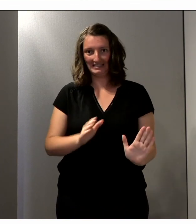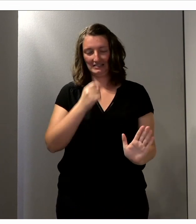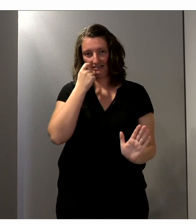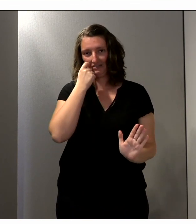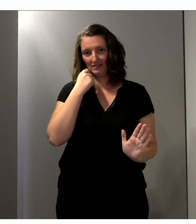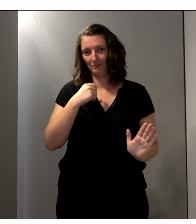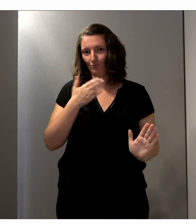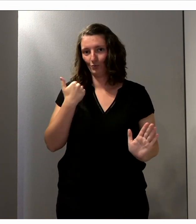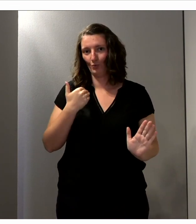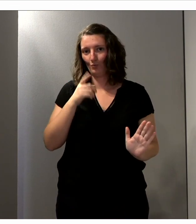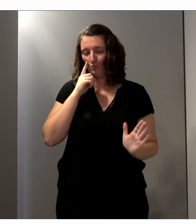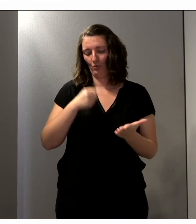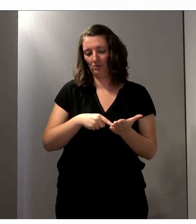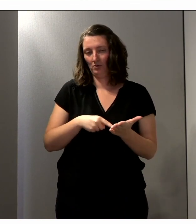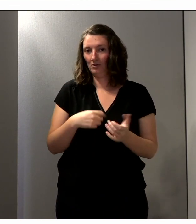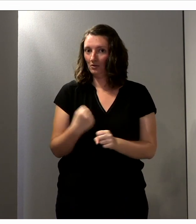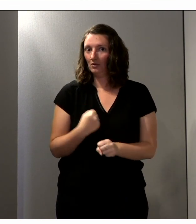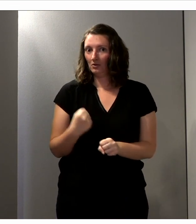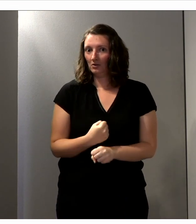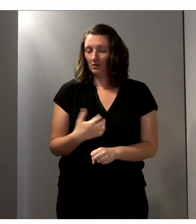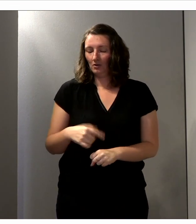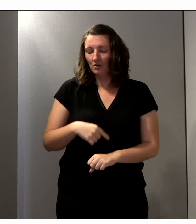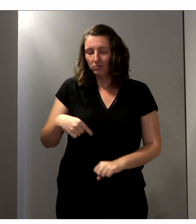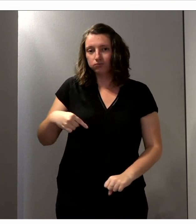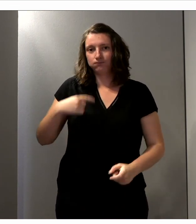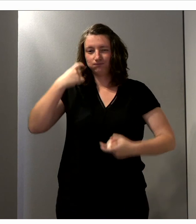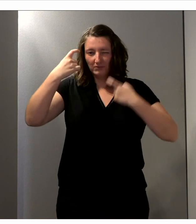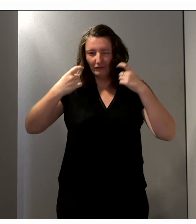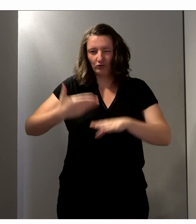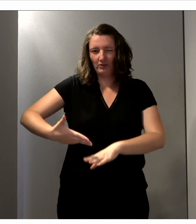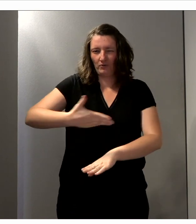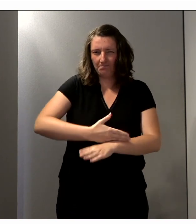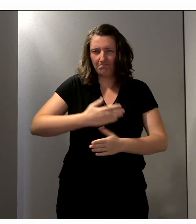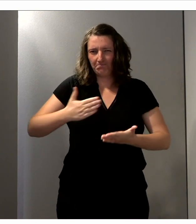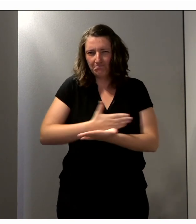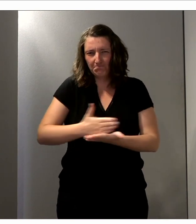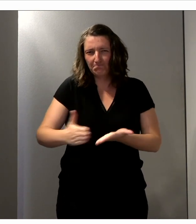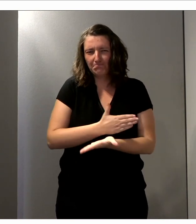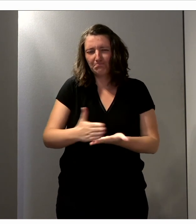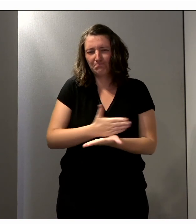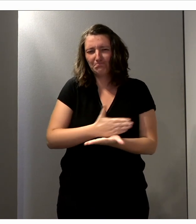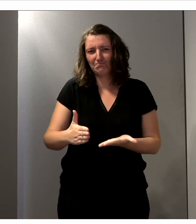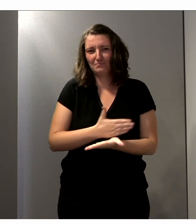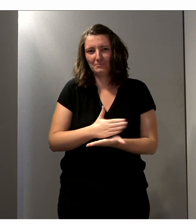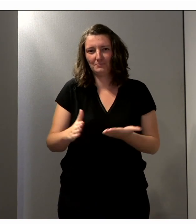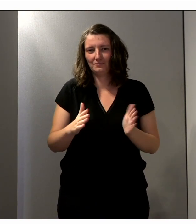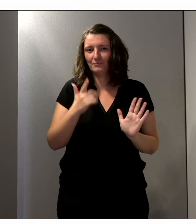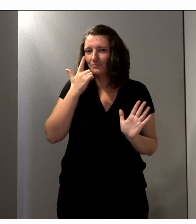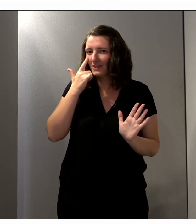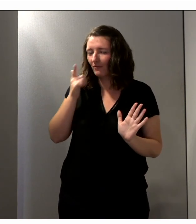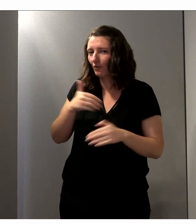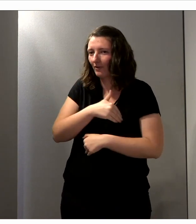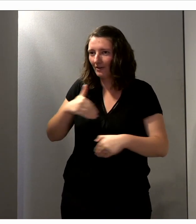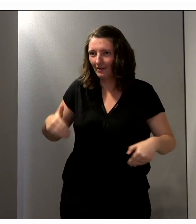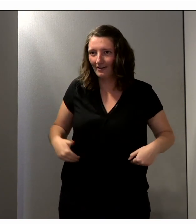ce sur quoi j'ai beaucoup travaillé, réfléchi. Et je vais reprendre, à la fin, tu verras, je